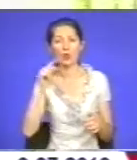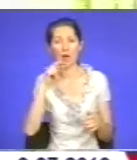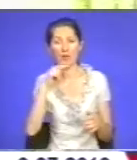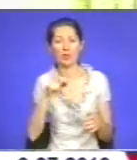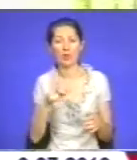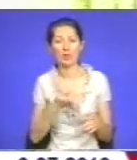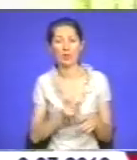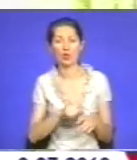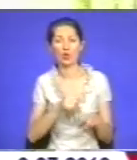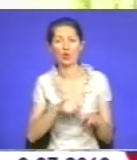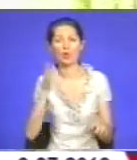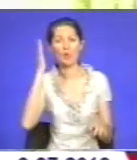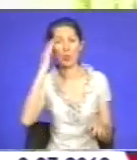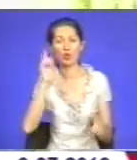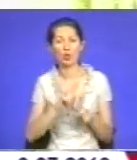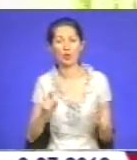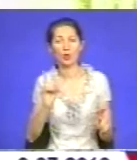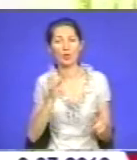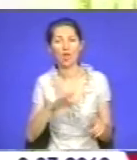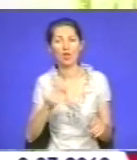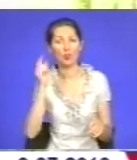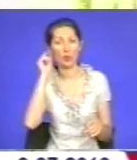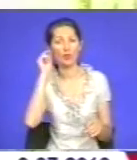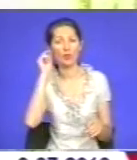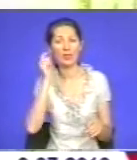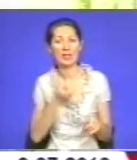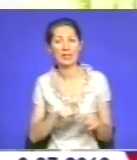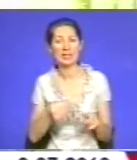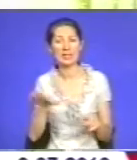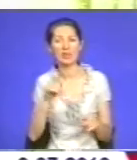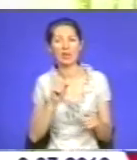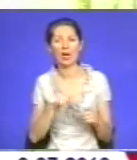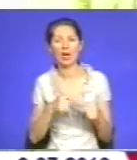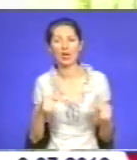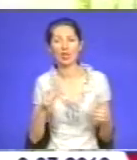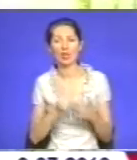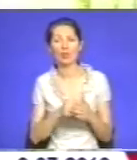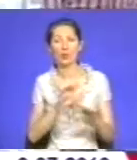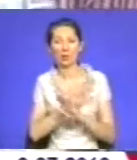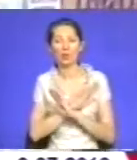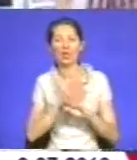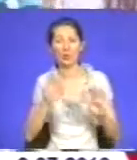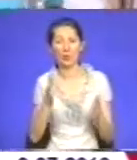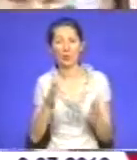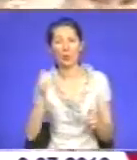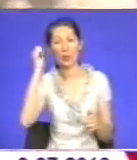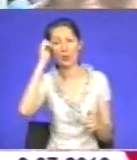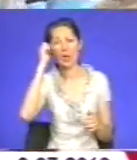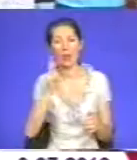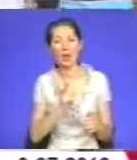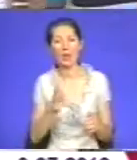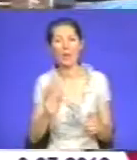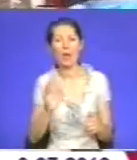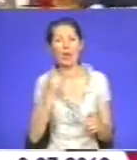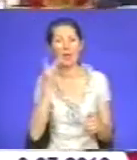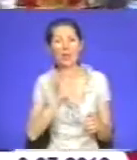кістковий мозок, особливо в дитячому віці. І ці всі речі аж до летальних випадків. Пам'ятаємо, яким би легким не